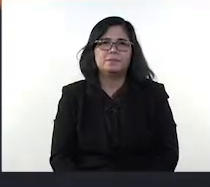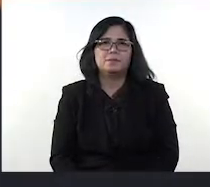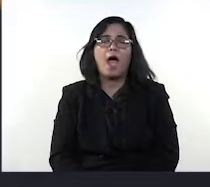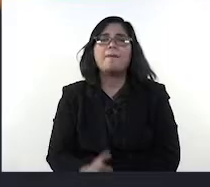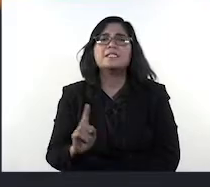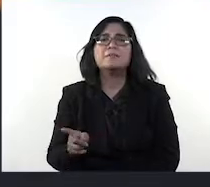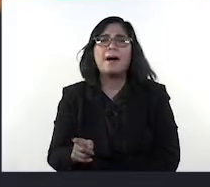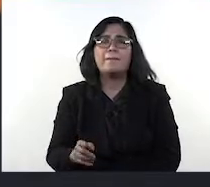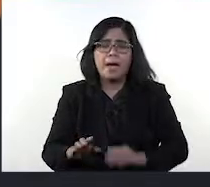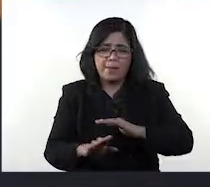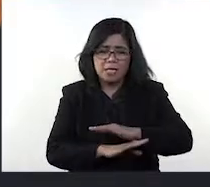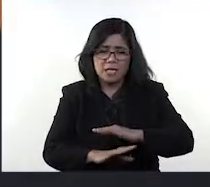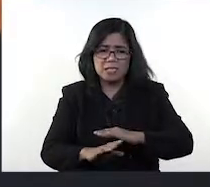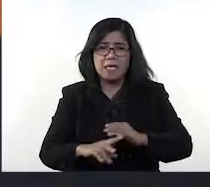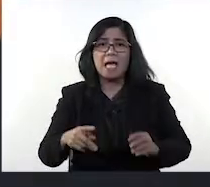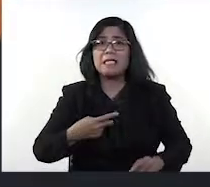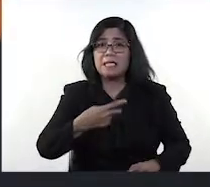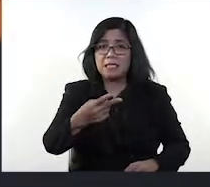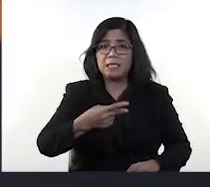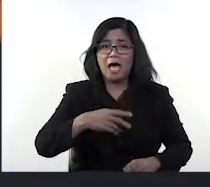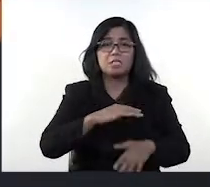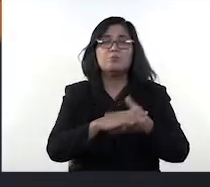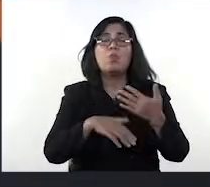Hai yang pada dasarnya setiap saudara